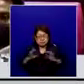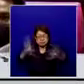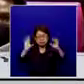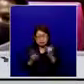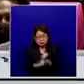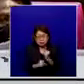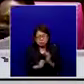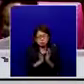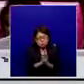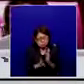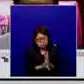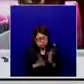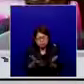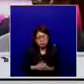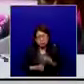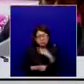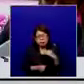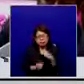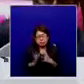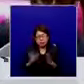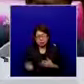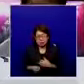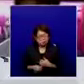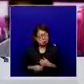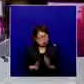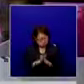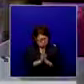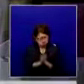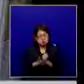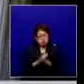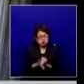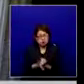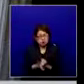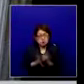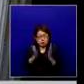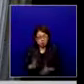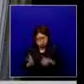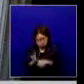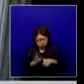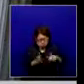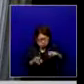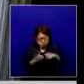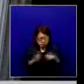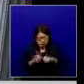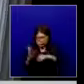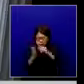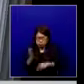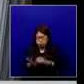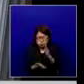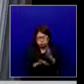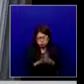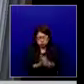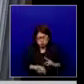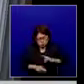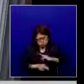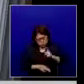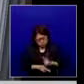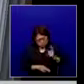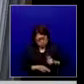บุญช่วยลูกหนี้หยุดฆ่าตัวตายลูกหนี้เอ้ยทั้งประเทศเลยหยุดฆ่าตัวตายหลังจากฟังสารันพุท